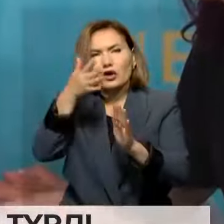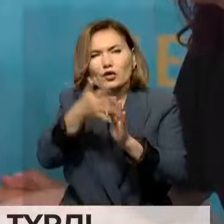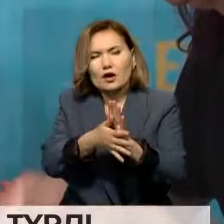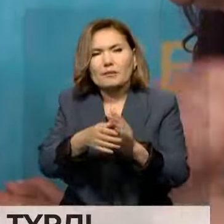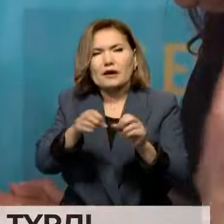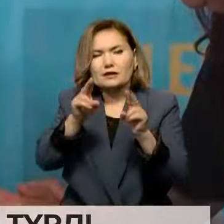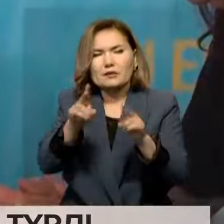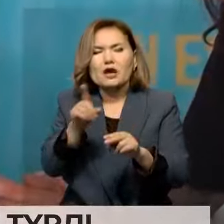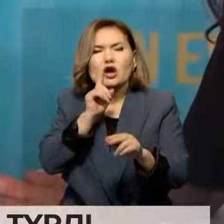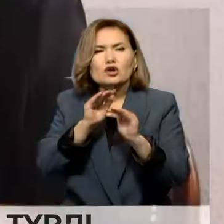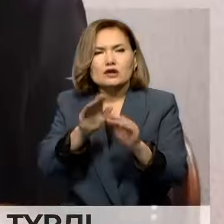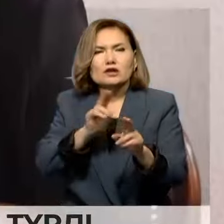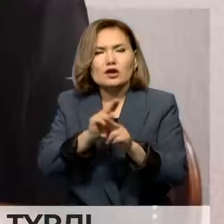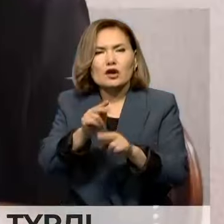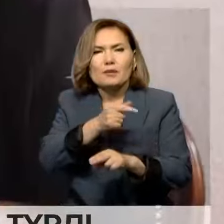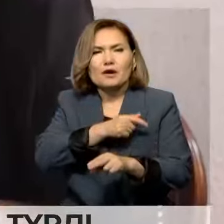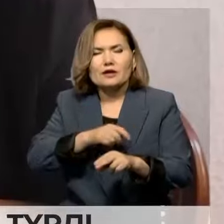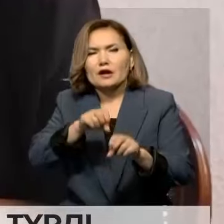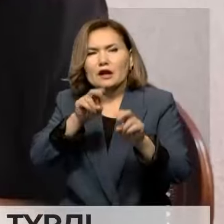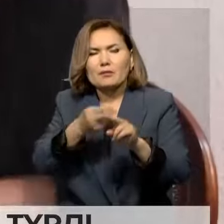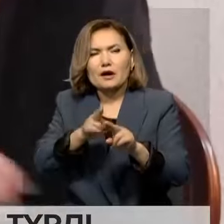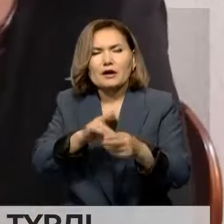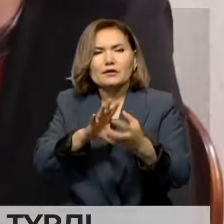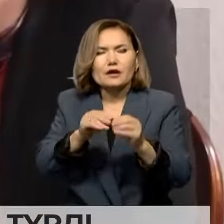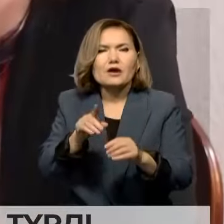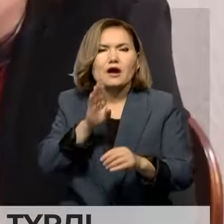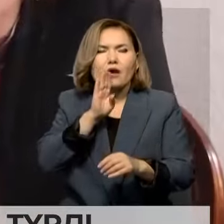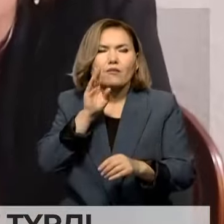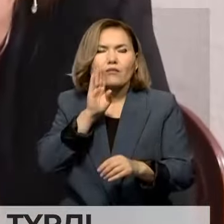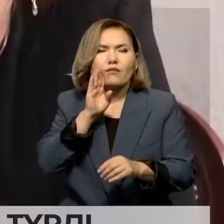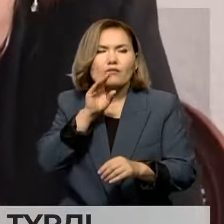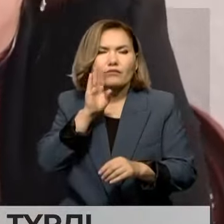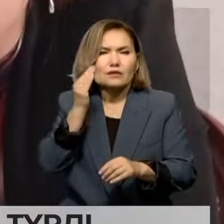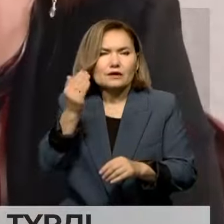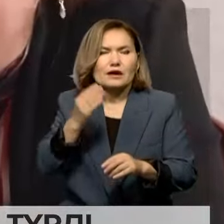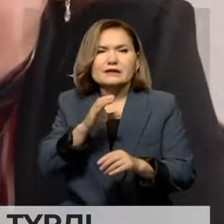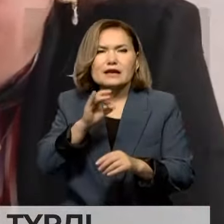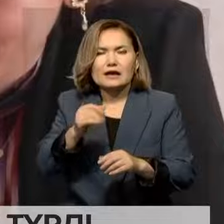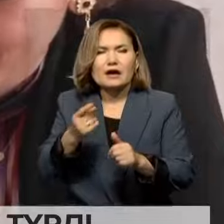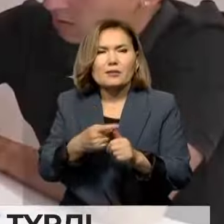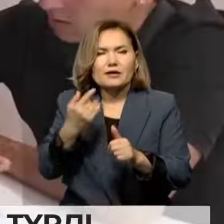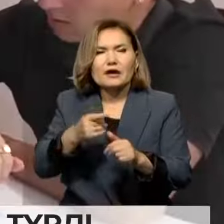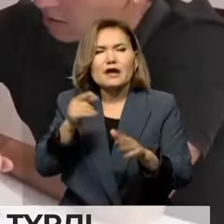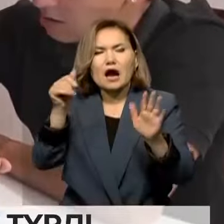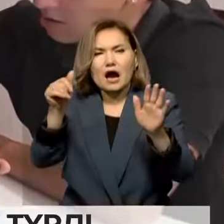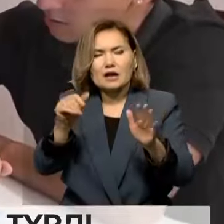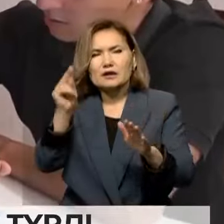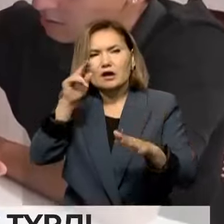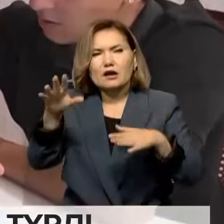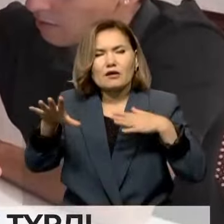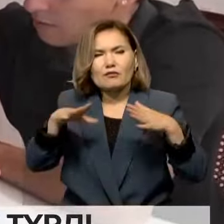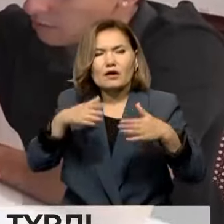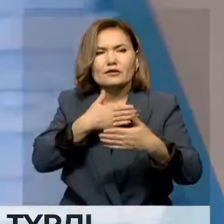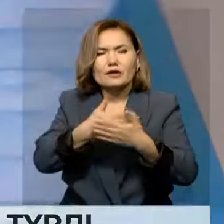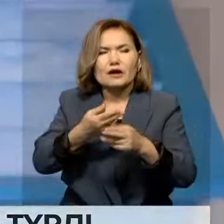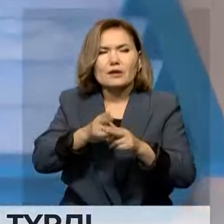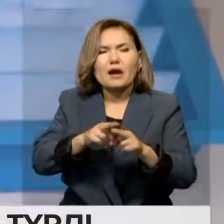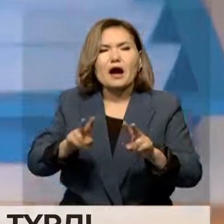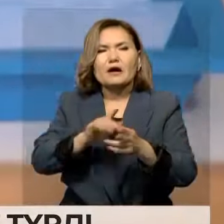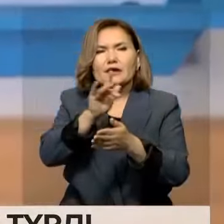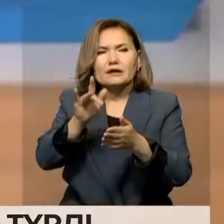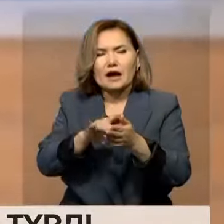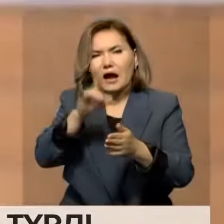халыққа тоғызмолақ үйретеді. Үкілеген үмітінің бірі Сара Меринеро. Жарты жылдан бері белсенді дайындықта жүрген ол Астанадағы көшпенділер ойындарына